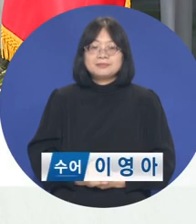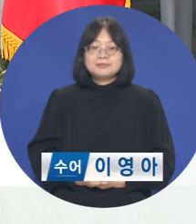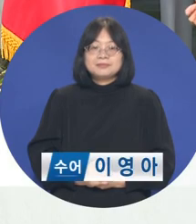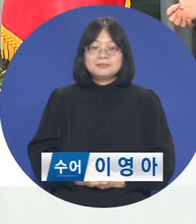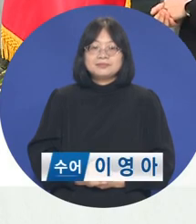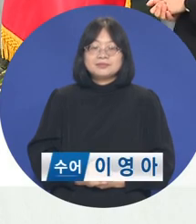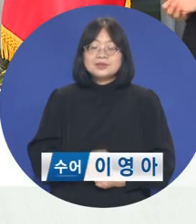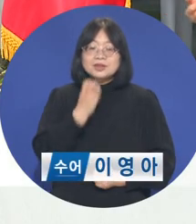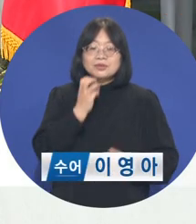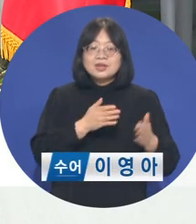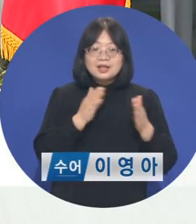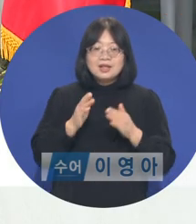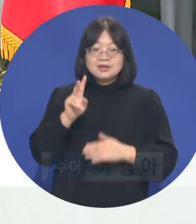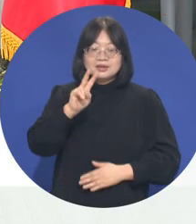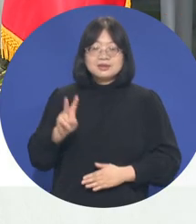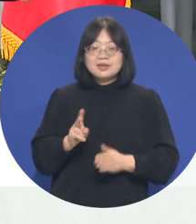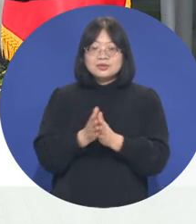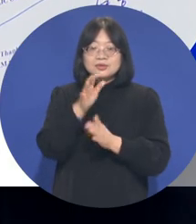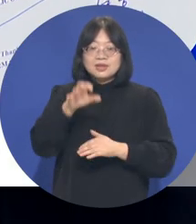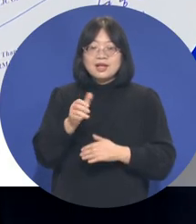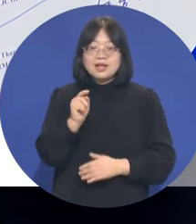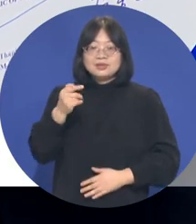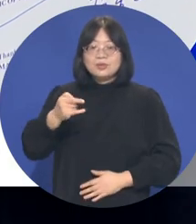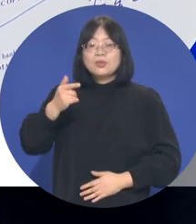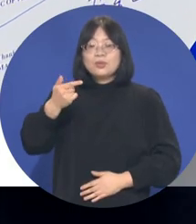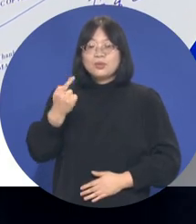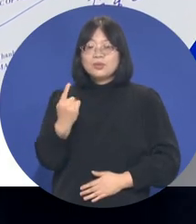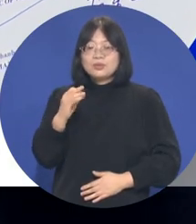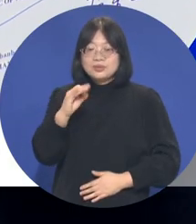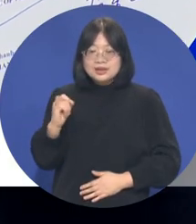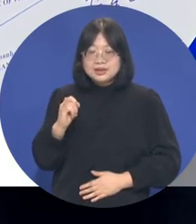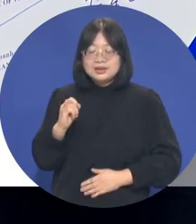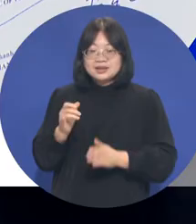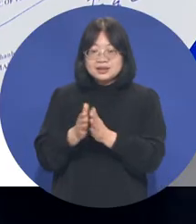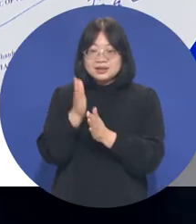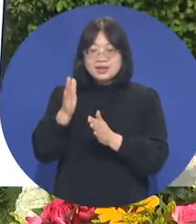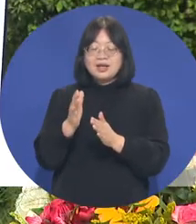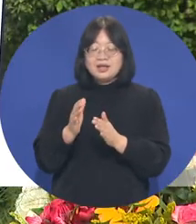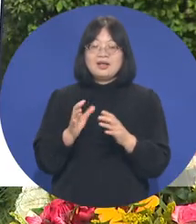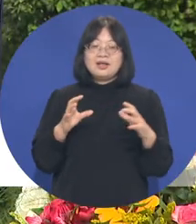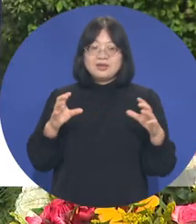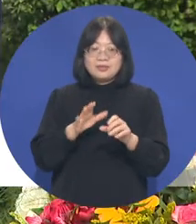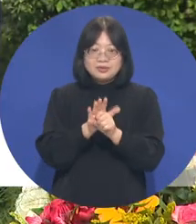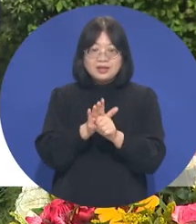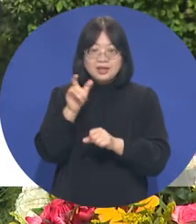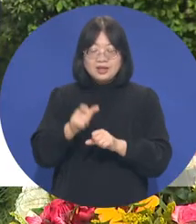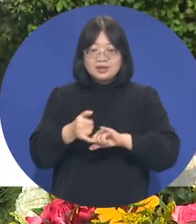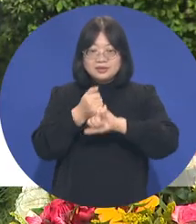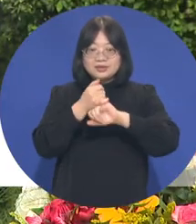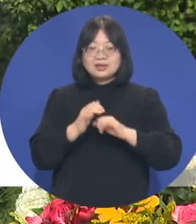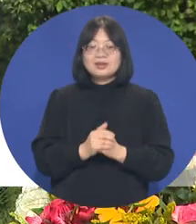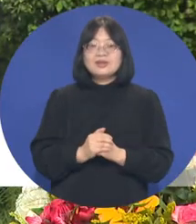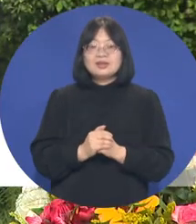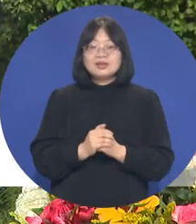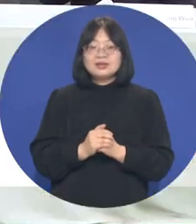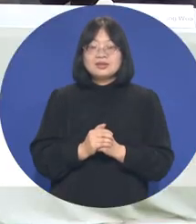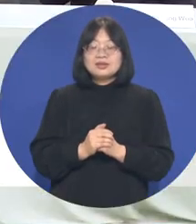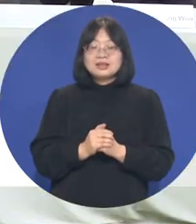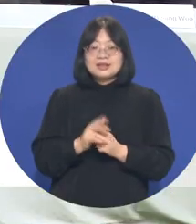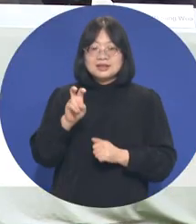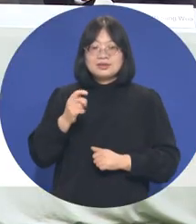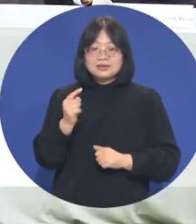기념 경기도가 베트남수도 하노이 시와 실질적인 우호협력 강화를 약속했습니다 양적은 지난